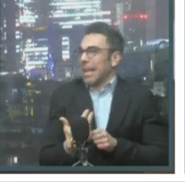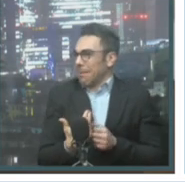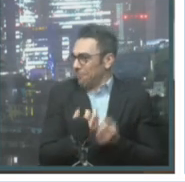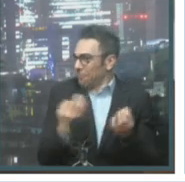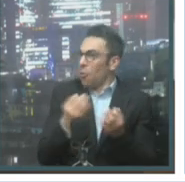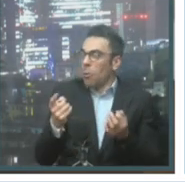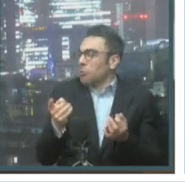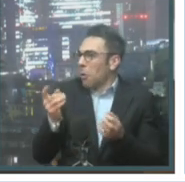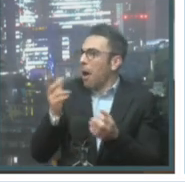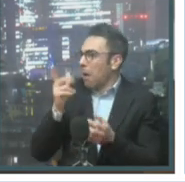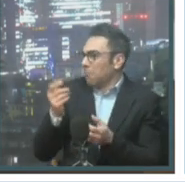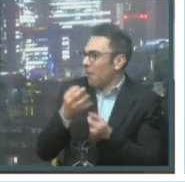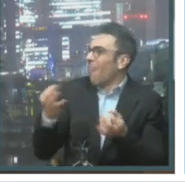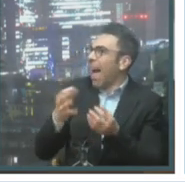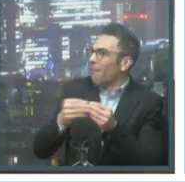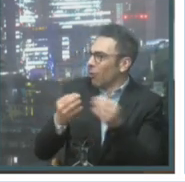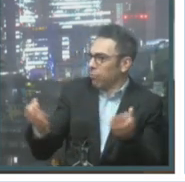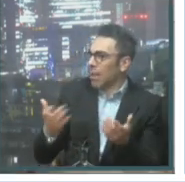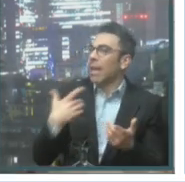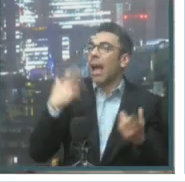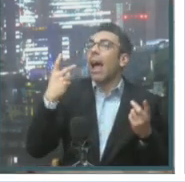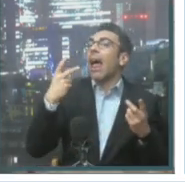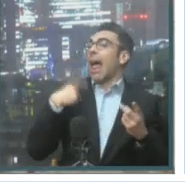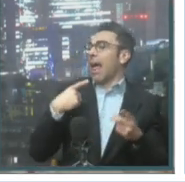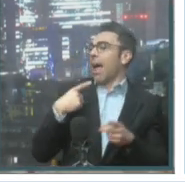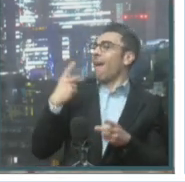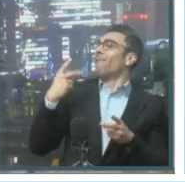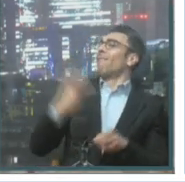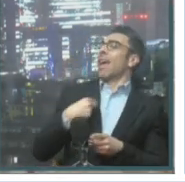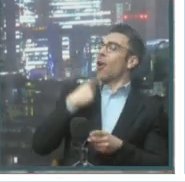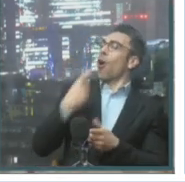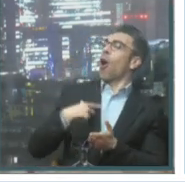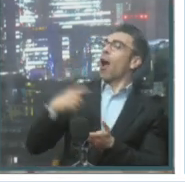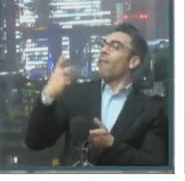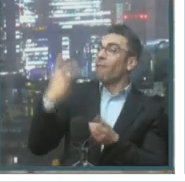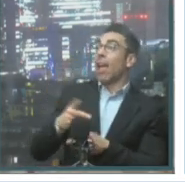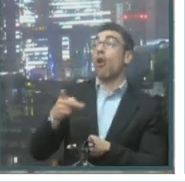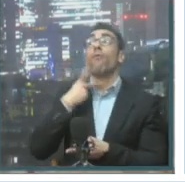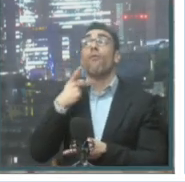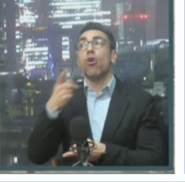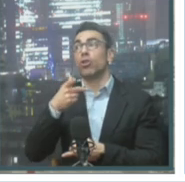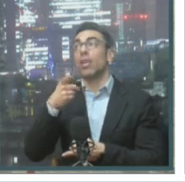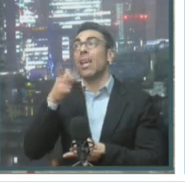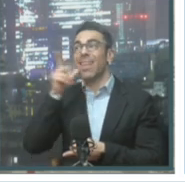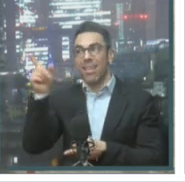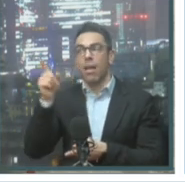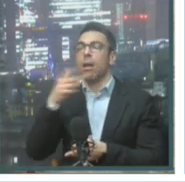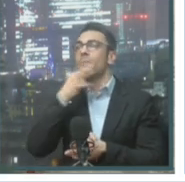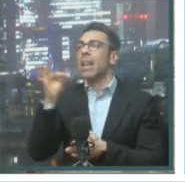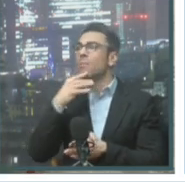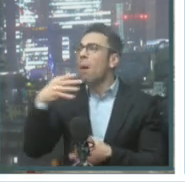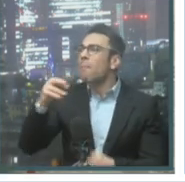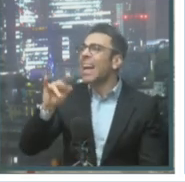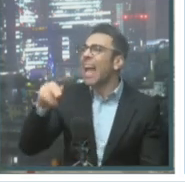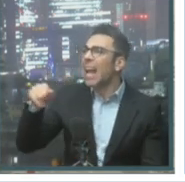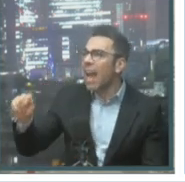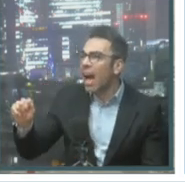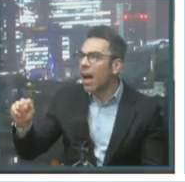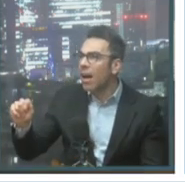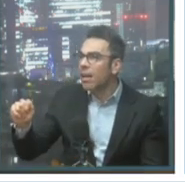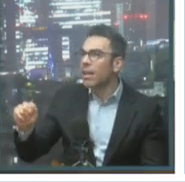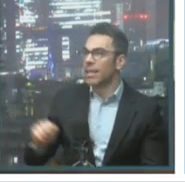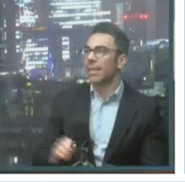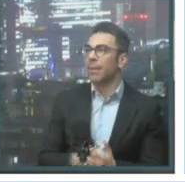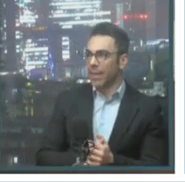è fatto bene e devo confermare devo confermare che ha una bellissima voce questa cantante nome marianna giusto dice che si chiama